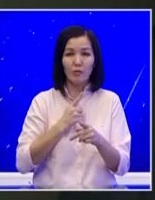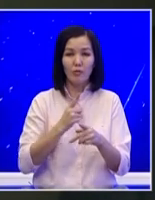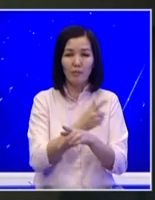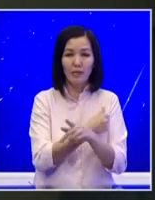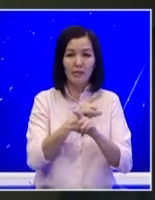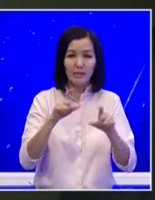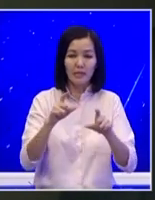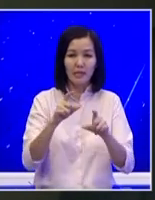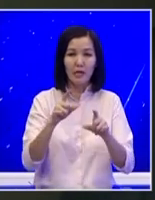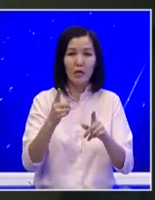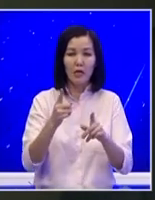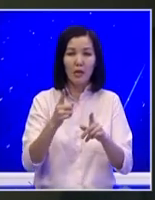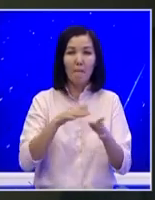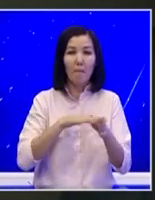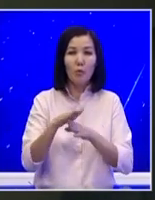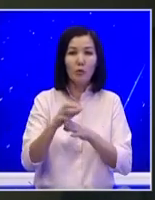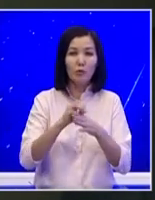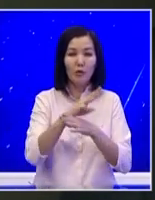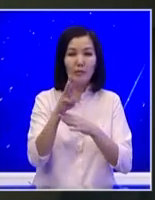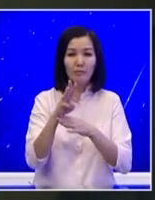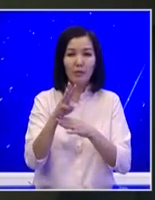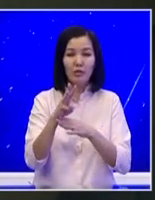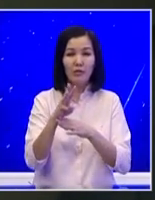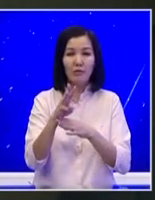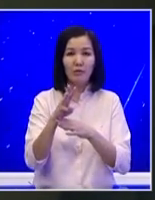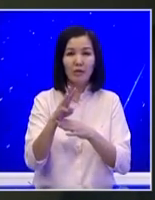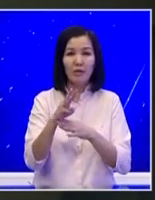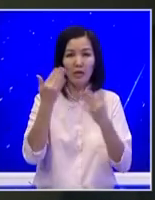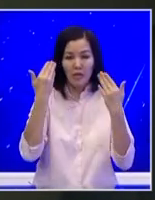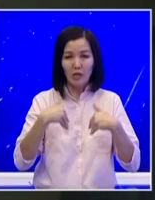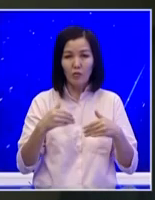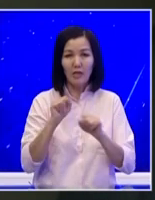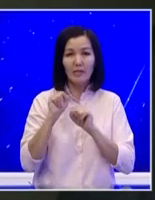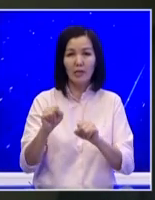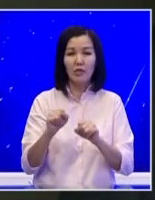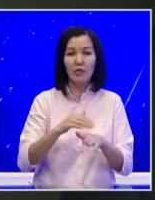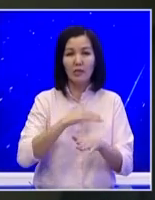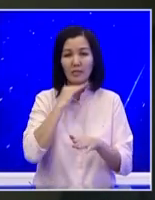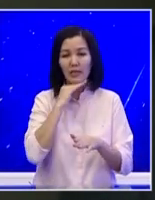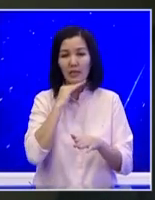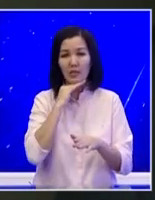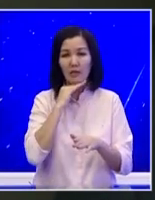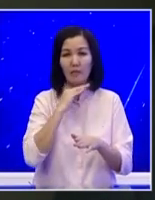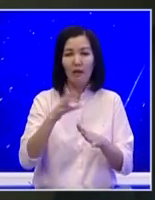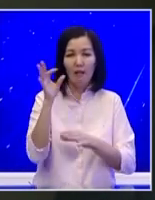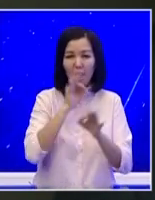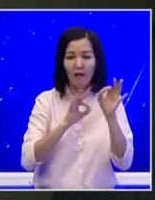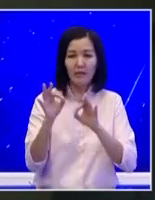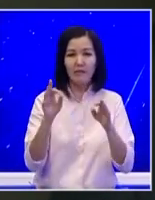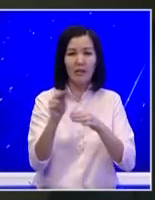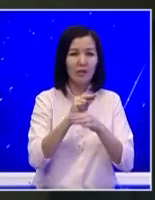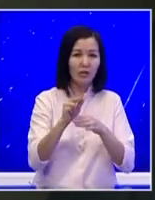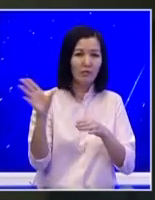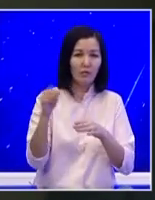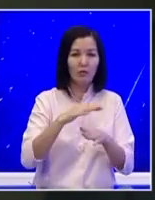медицинских организациях, они полностью обеспечены средствами индивидуальной защиты в достаточном объеме. Лекарственные средства у